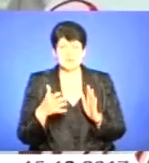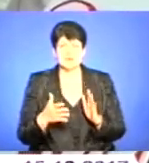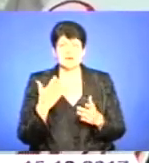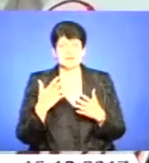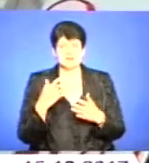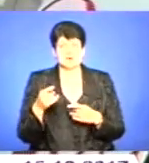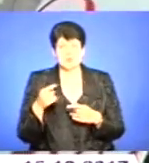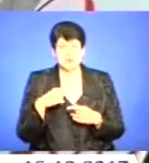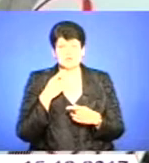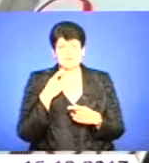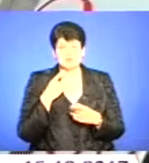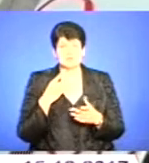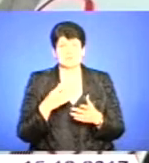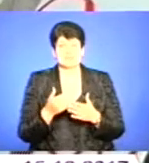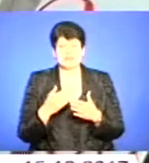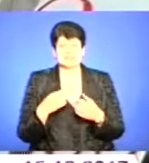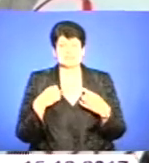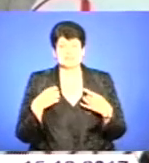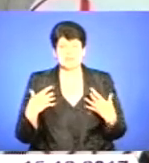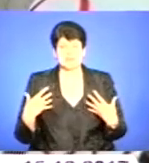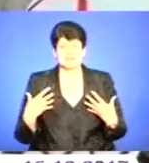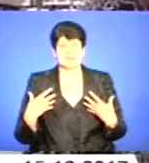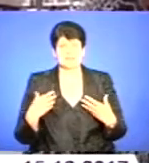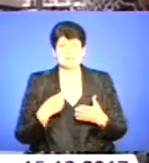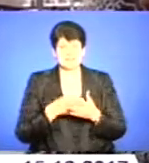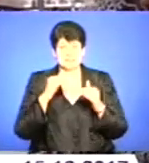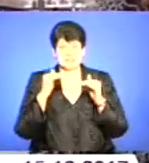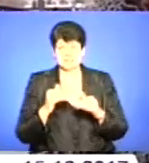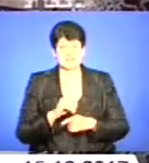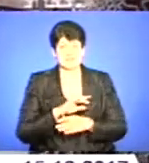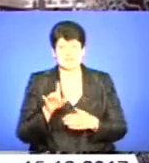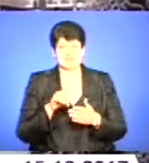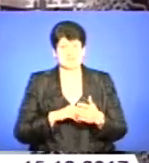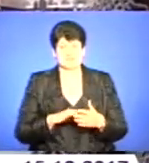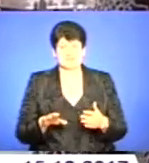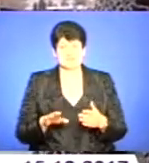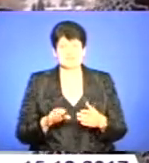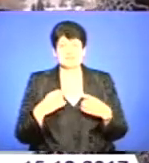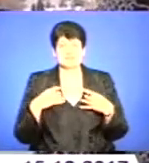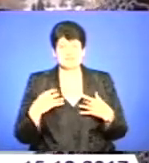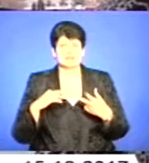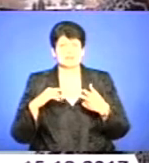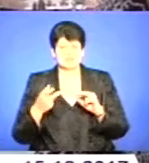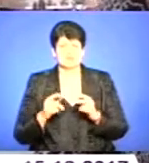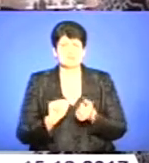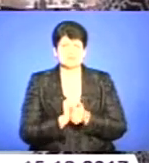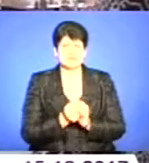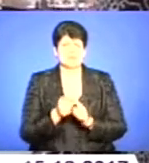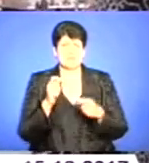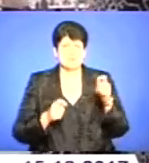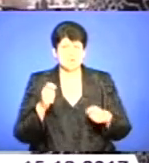у те, що перед святами ціни на продукти можуть впасти, не вірять. Звичайно, що ні, на свята буде навпаки, і сир, і молочні продукти, все